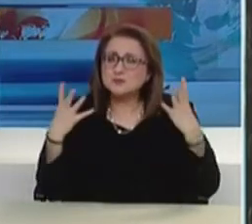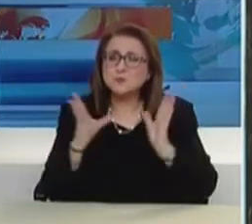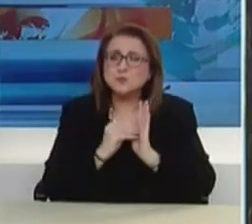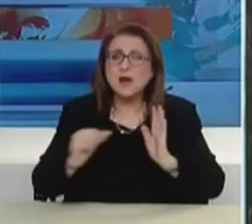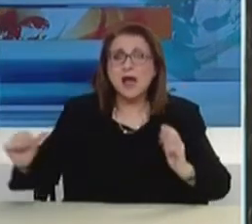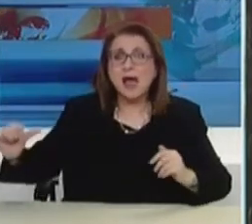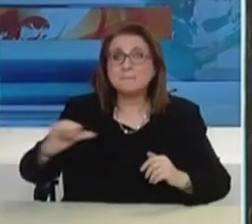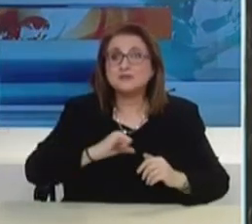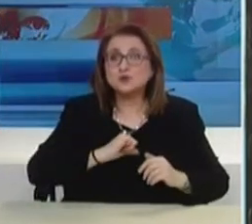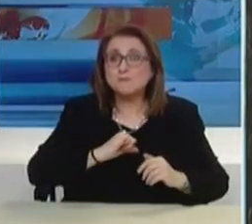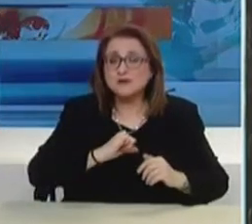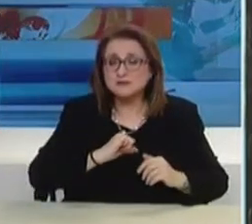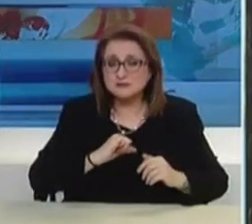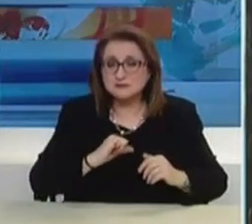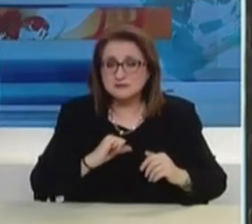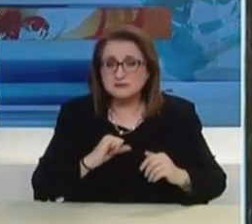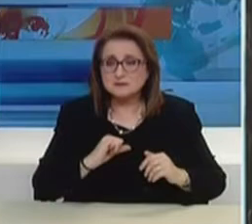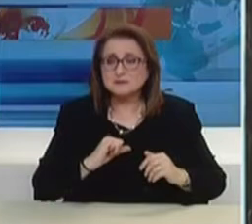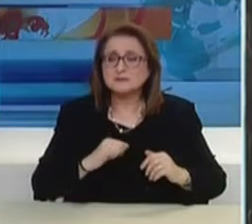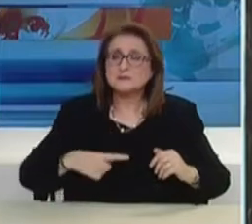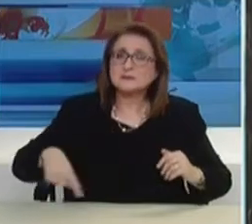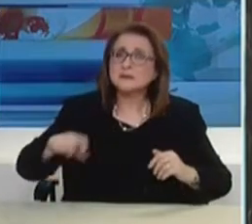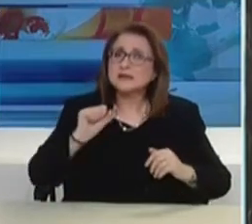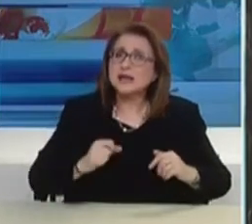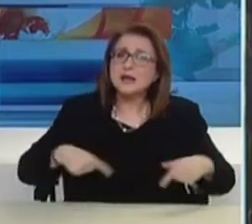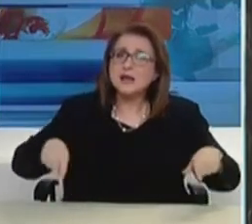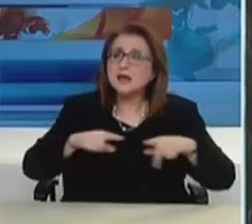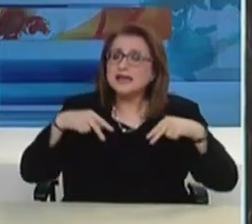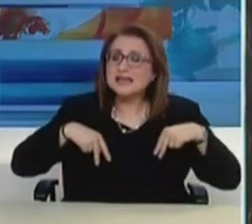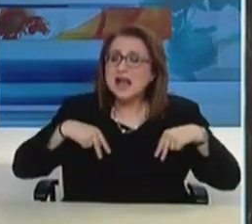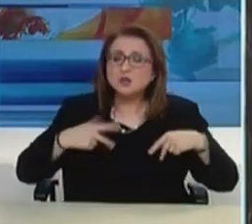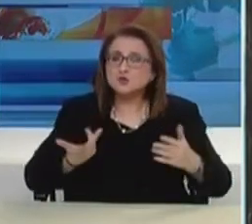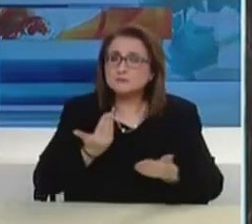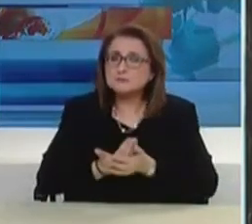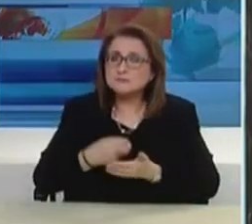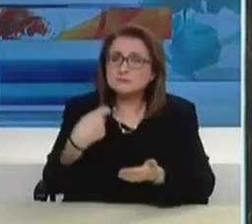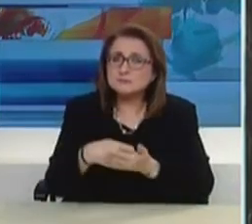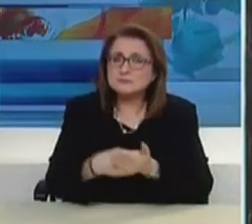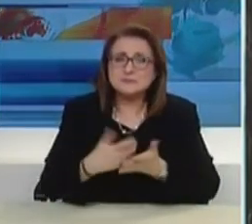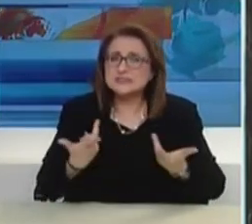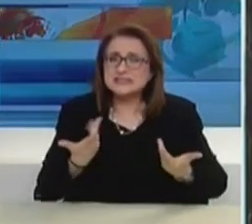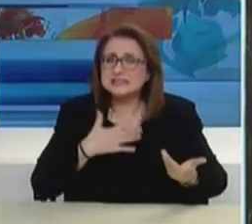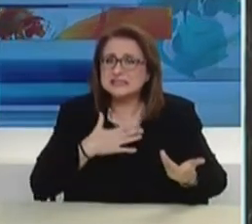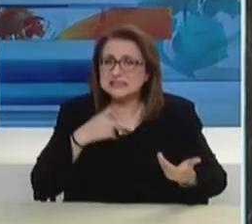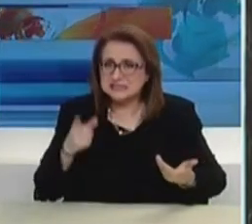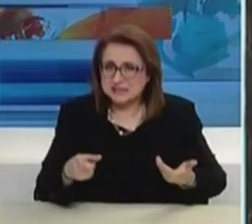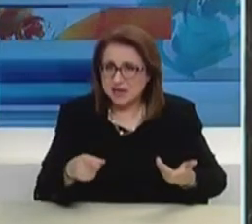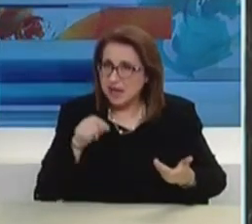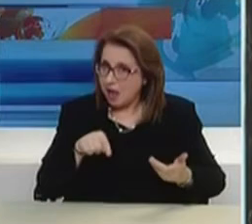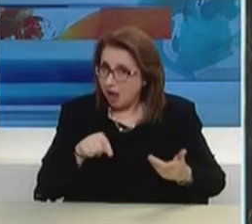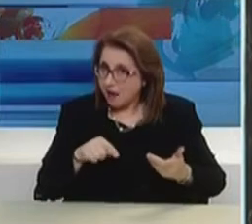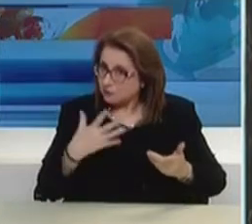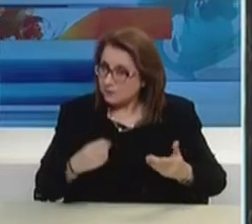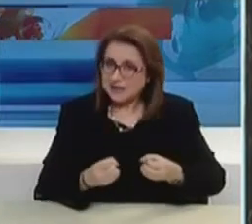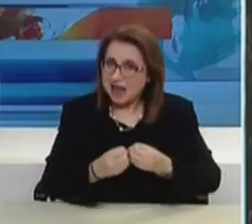επιστροφές και τις απαιτήσεις των πολιτών από το κράτος. Η ενημέρωση αυτή σε συνδυασμό με τη